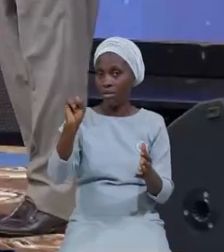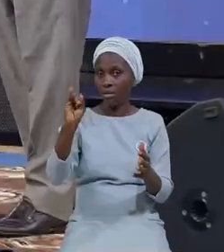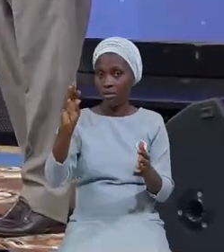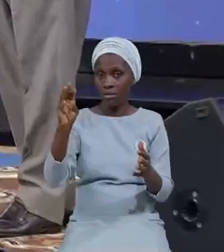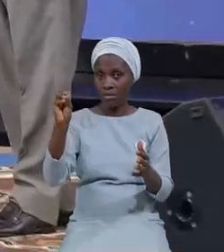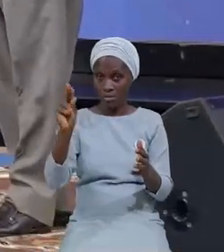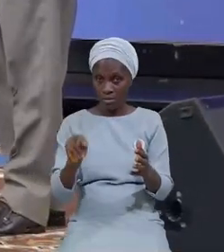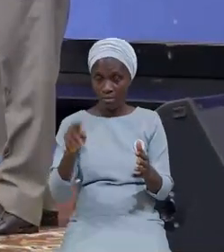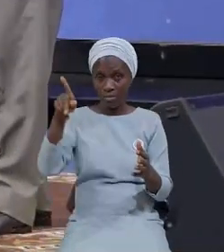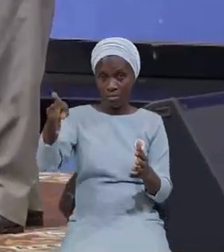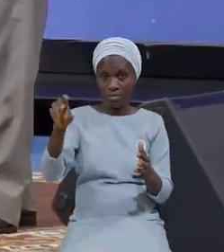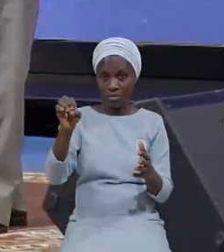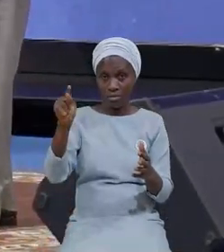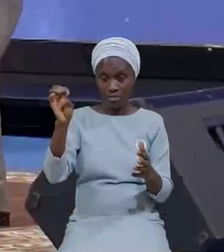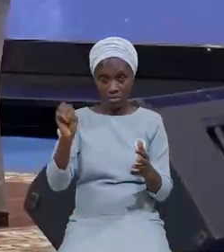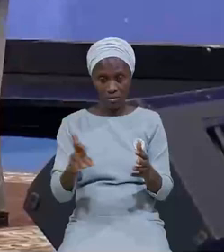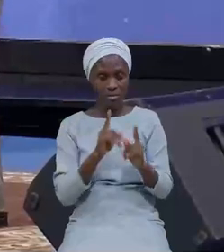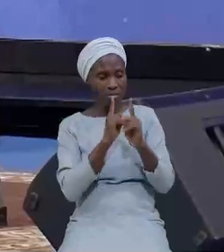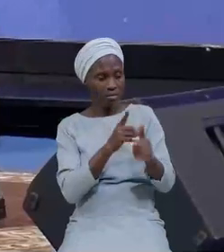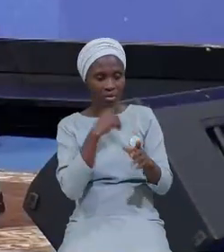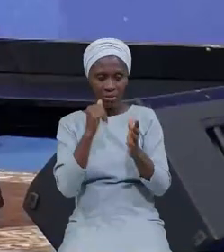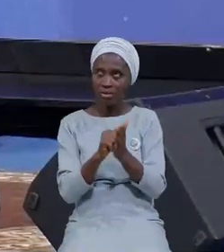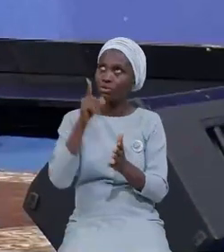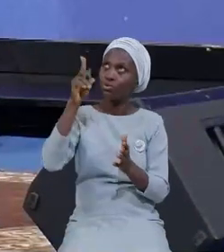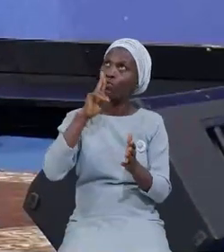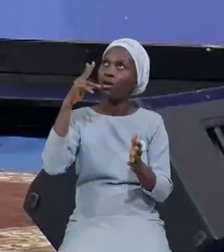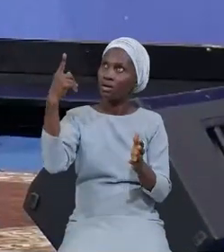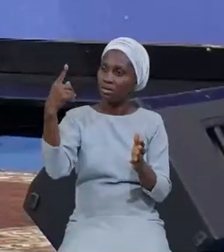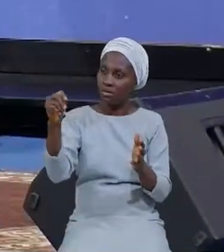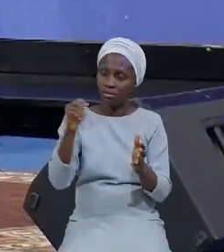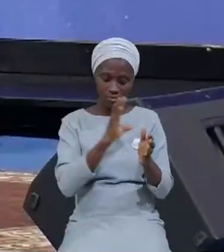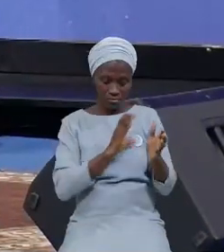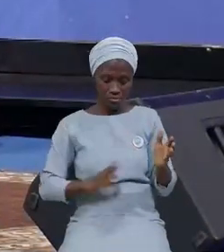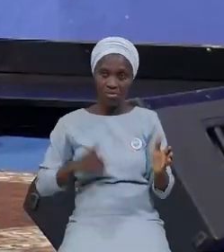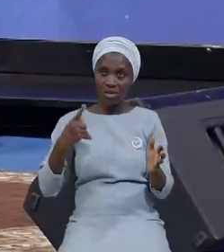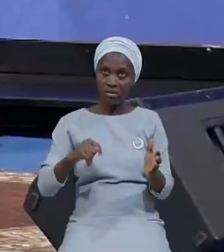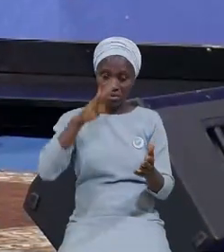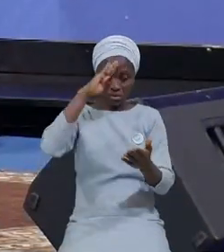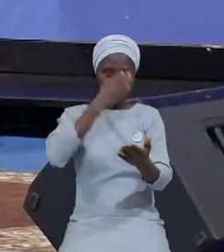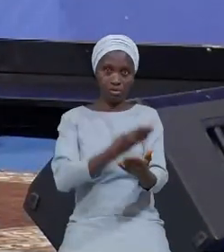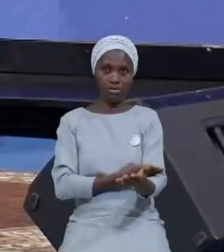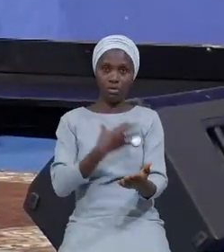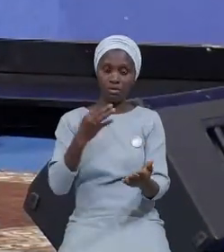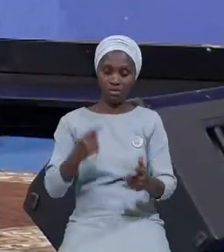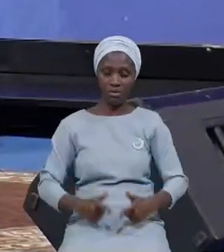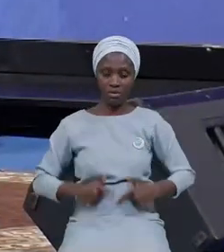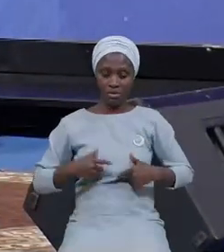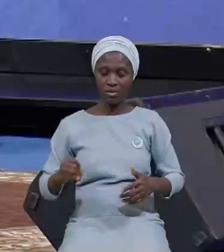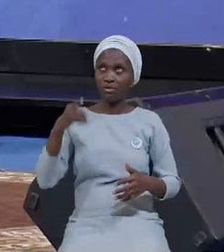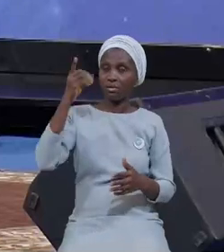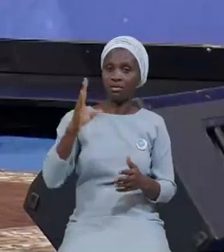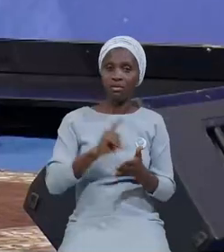suis Simon Pierre prit la parole et dit tu es le Christ le Fils du Dieu vivant